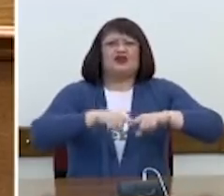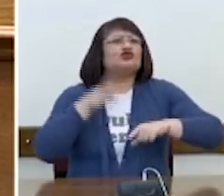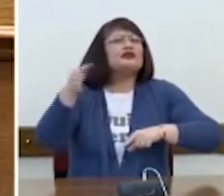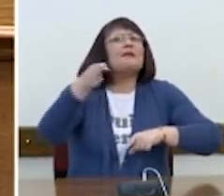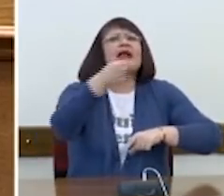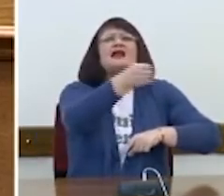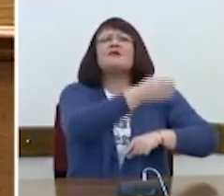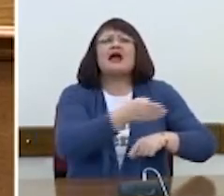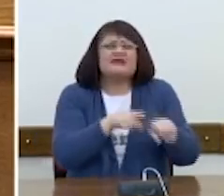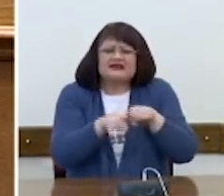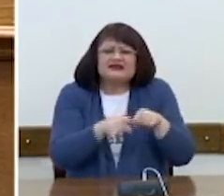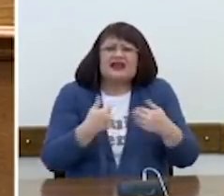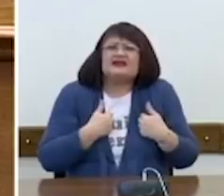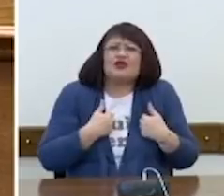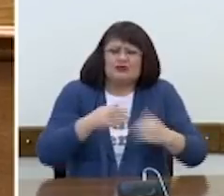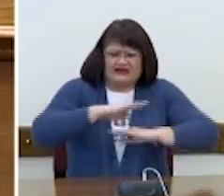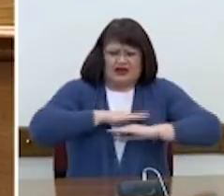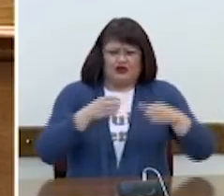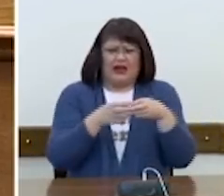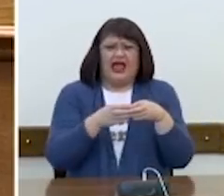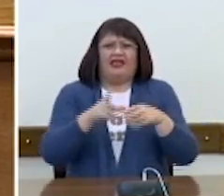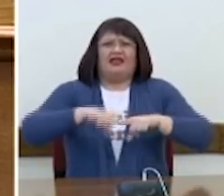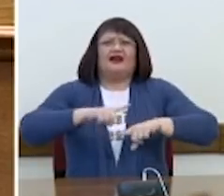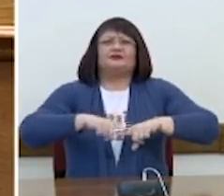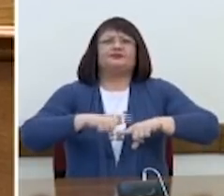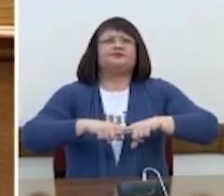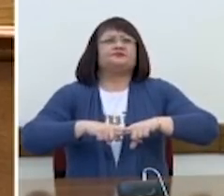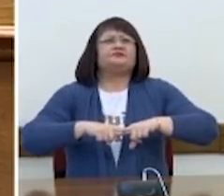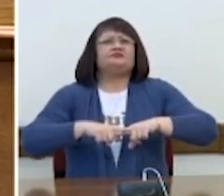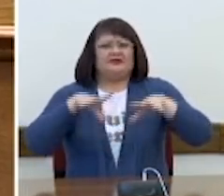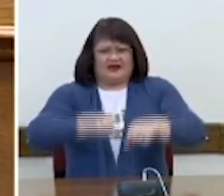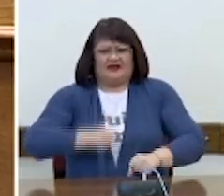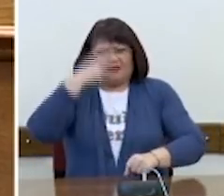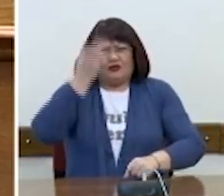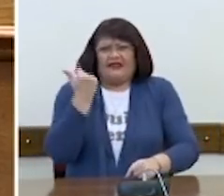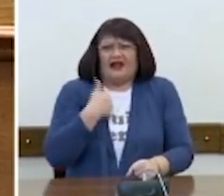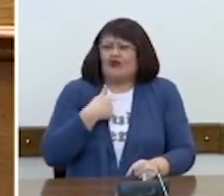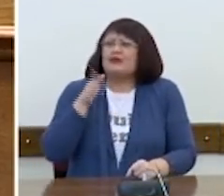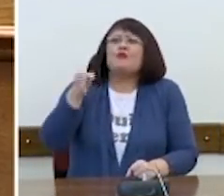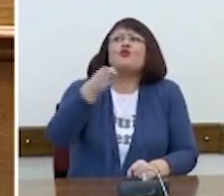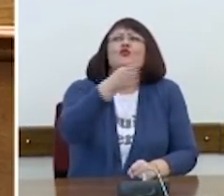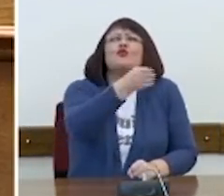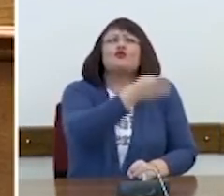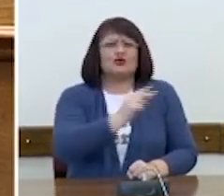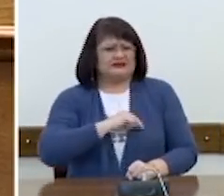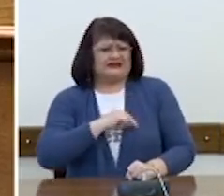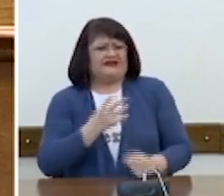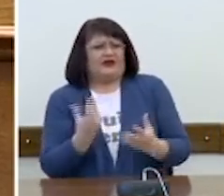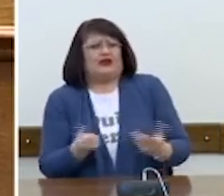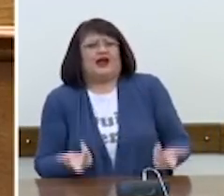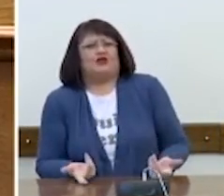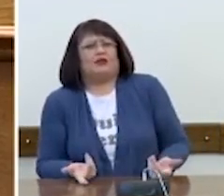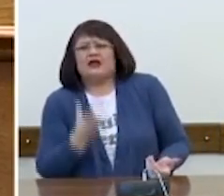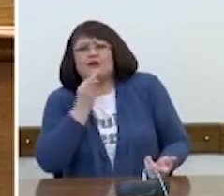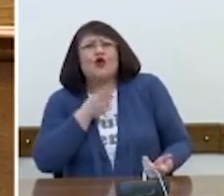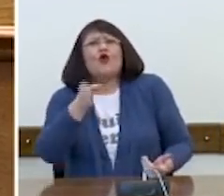Τι σχέση έχουν αυτές οι περιοχές με την προστασία ελληνικών κυριαρχικών δικαιωμάτων? Τι είδος συμφέροντα έχει ο ελληνικός